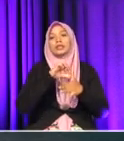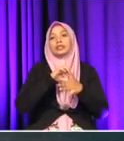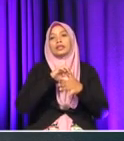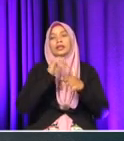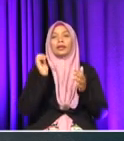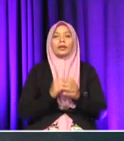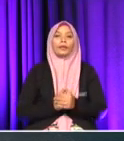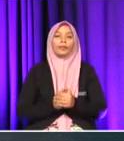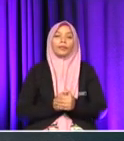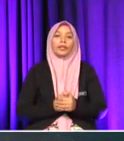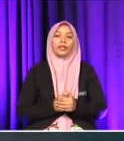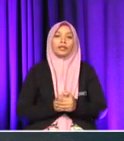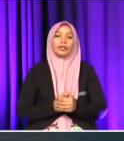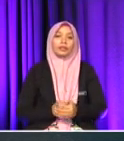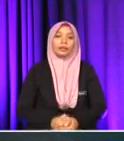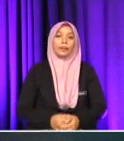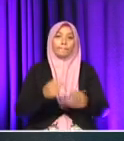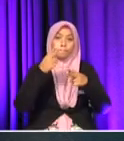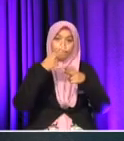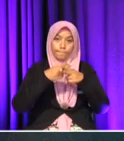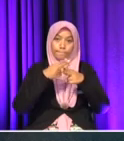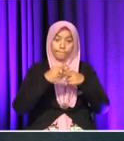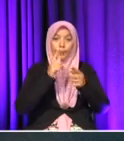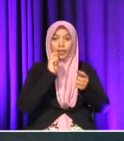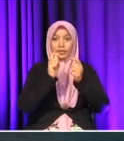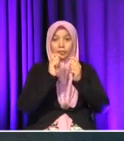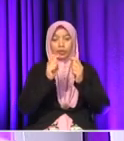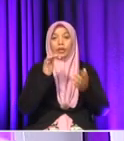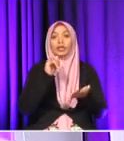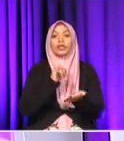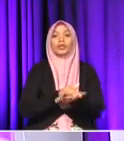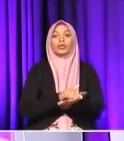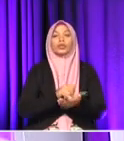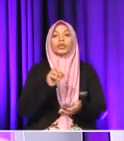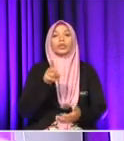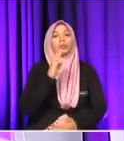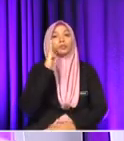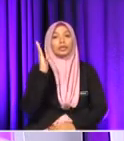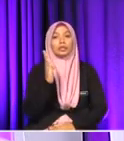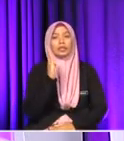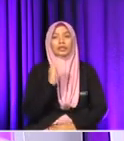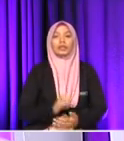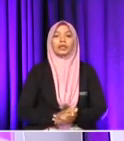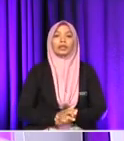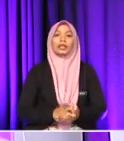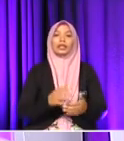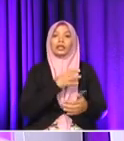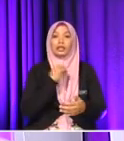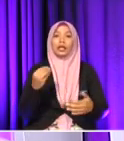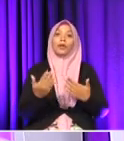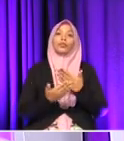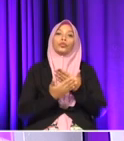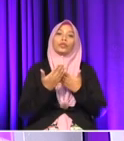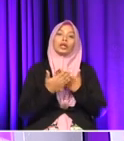kepada jenamu tersebut eee mungkin itu satu kebiasaan juga dan mungkin kemudahan karena berada di tempat